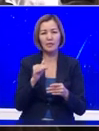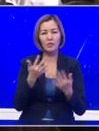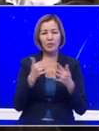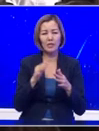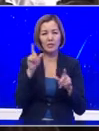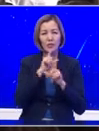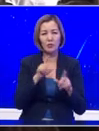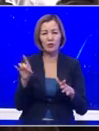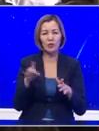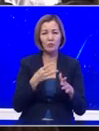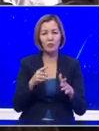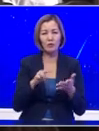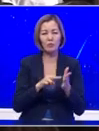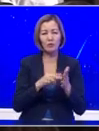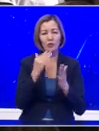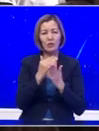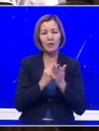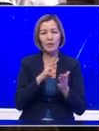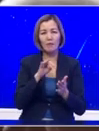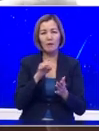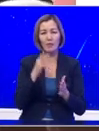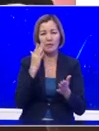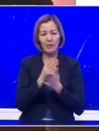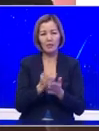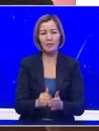школ республики. В этом списке и школа Мамания.